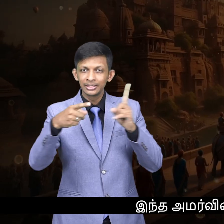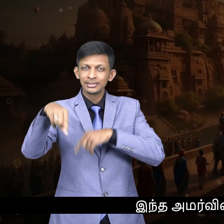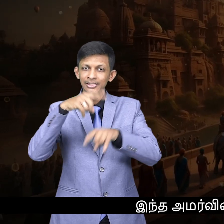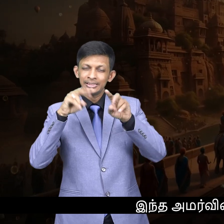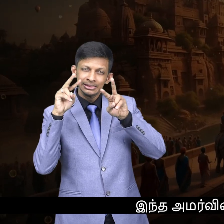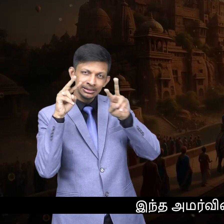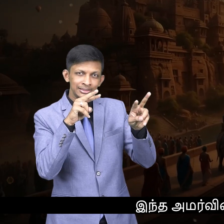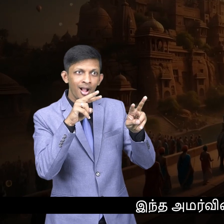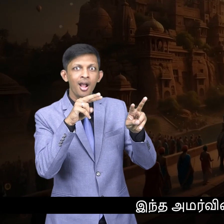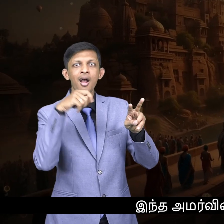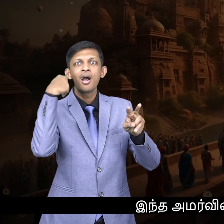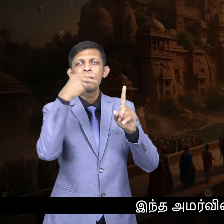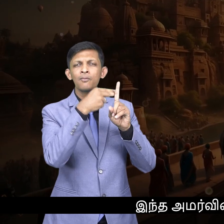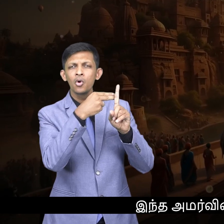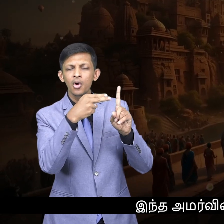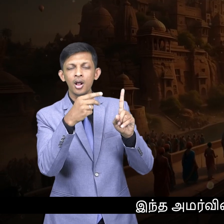அமர்வின் முடிவில் நீங்கள்